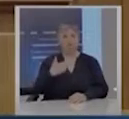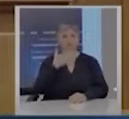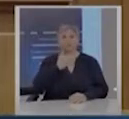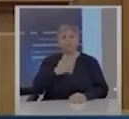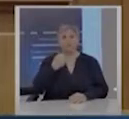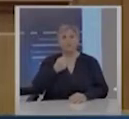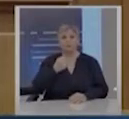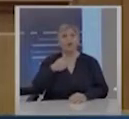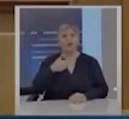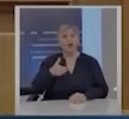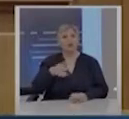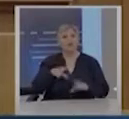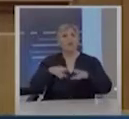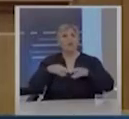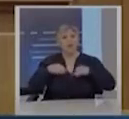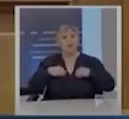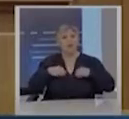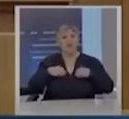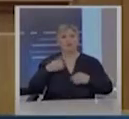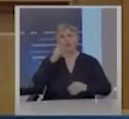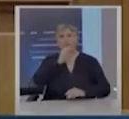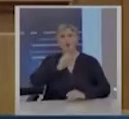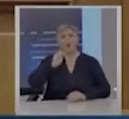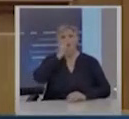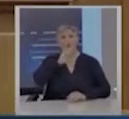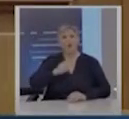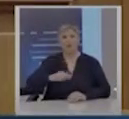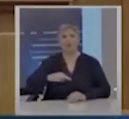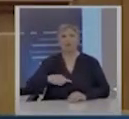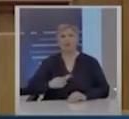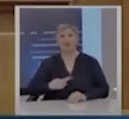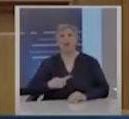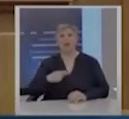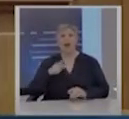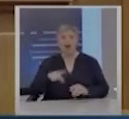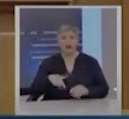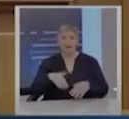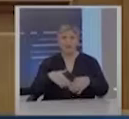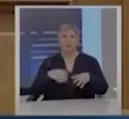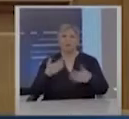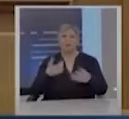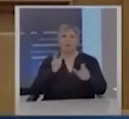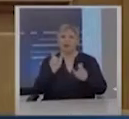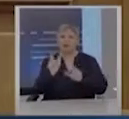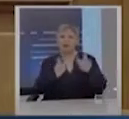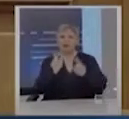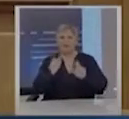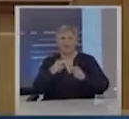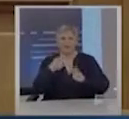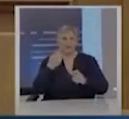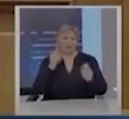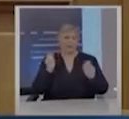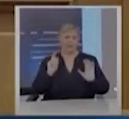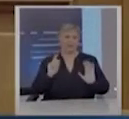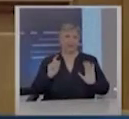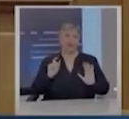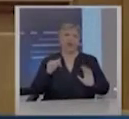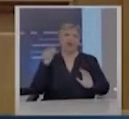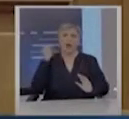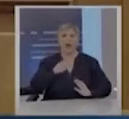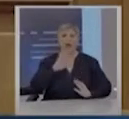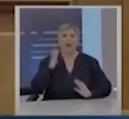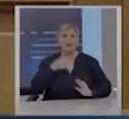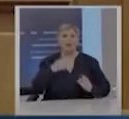αυτήν την διεμφυλικότητα, όπως τη λένε, τα θεωρεί αμαρτήματα η εκκλησία. Τα θεωρεί